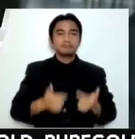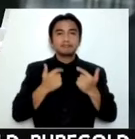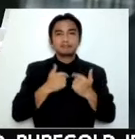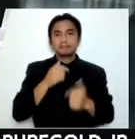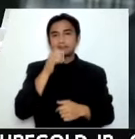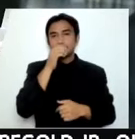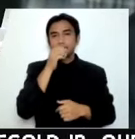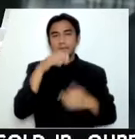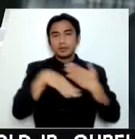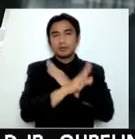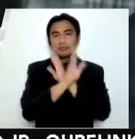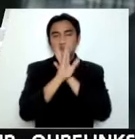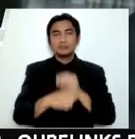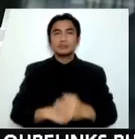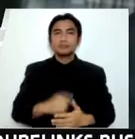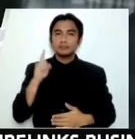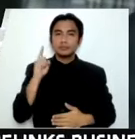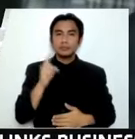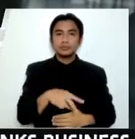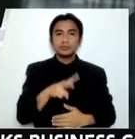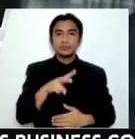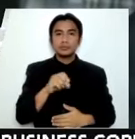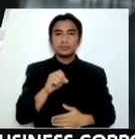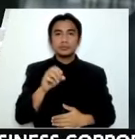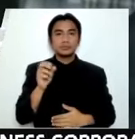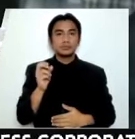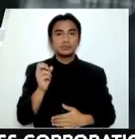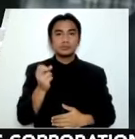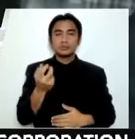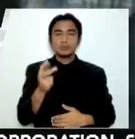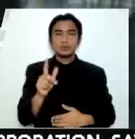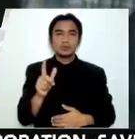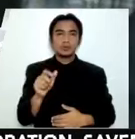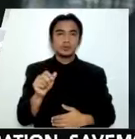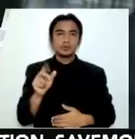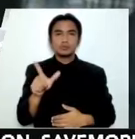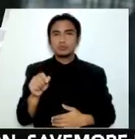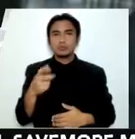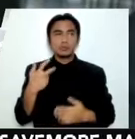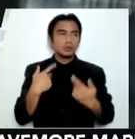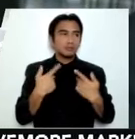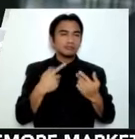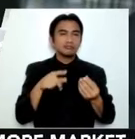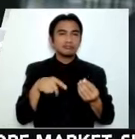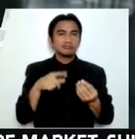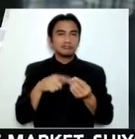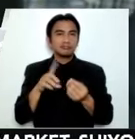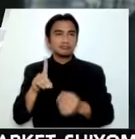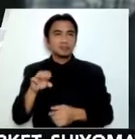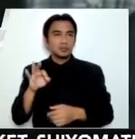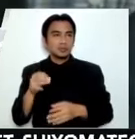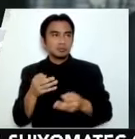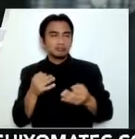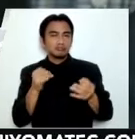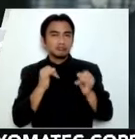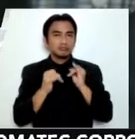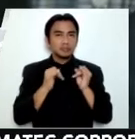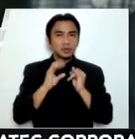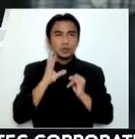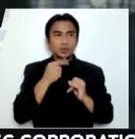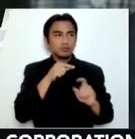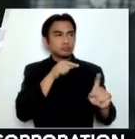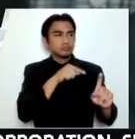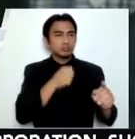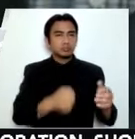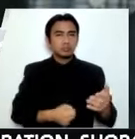2013, in-apply sa LCR. And one of the interview of the DFA, kung sinong nagpaanak sa kanya, sabi niya,